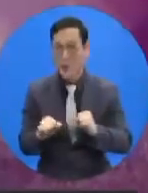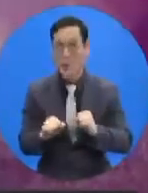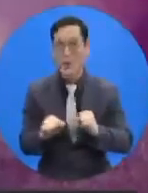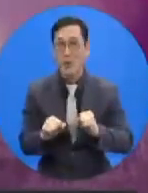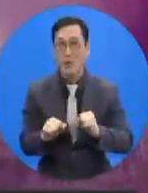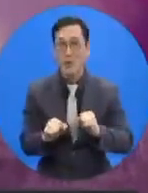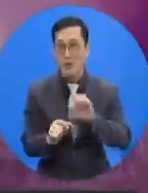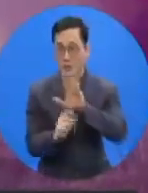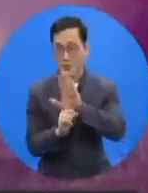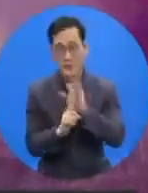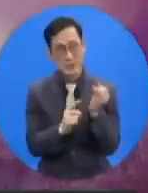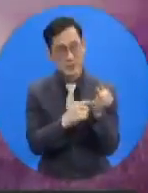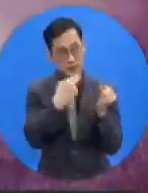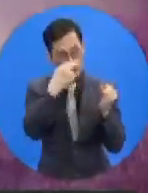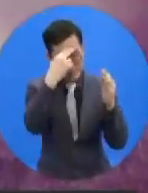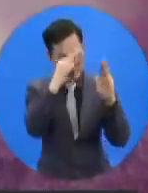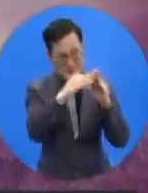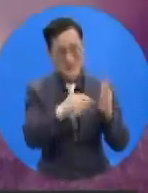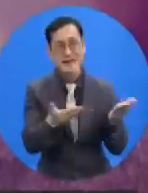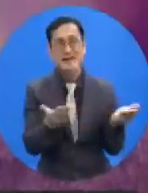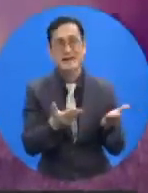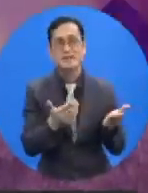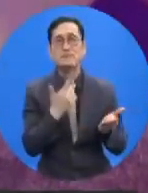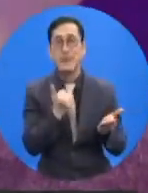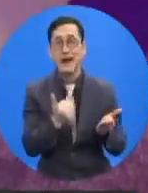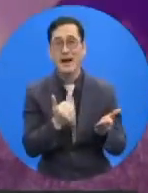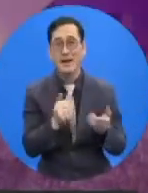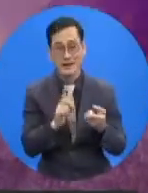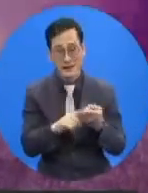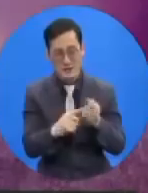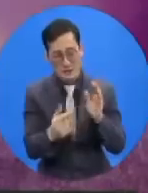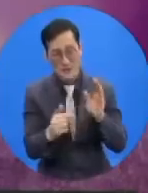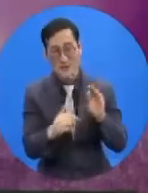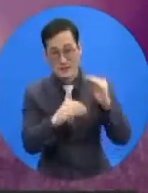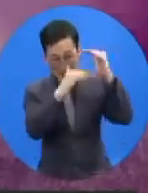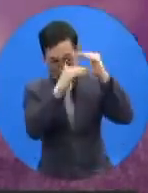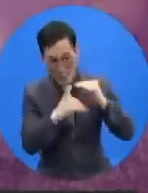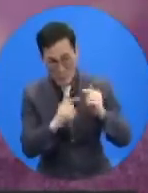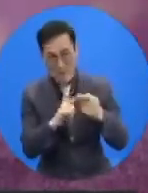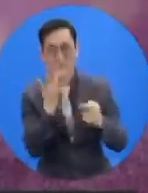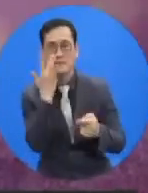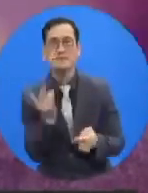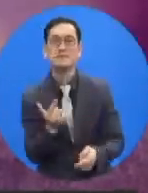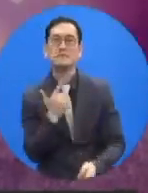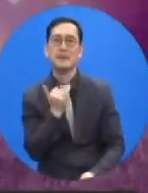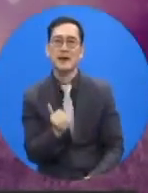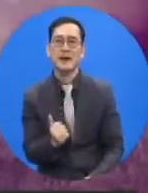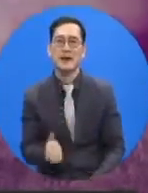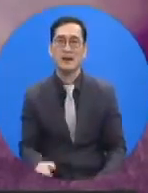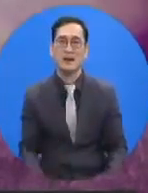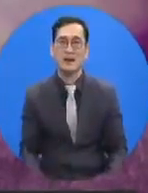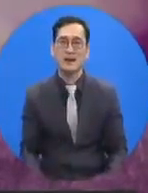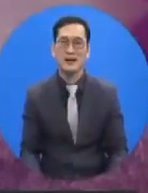사실, 근무했다라는 사실이 누락돼서 지금 논란이 일고 있습니다. 이럴 거면 왜 동선을 공개하느냐라는 여론까지 있습니다.